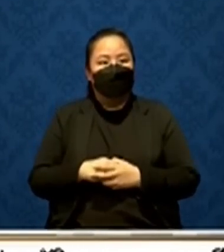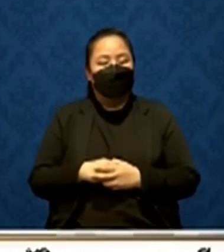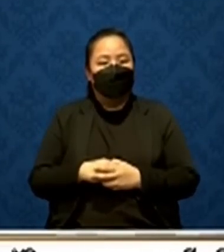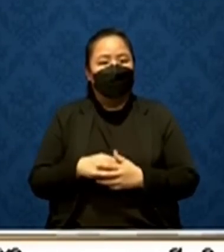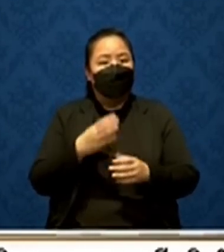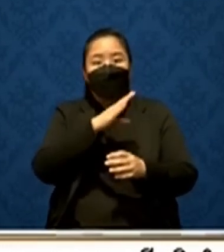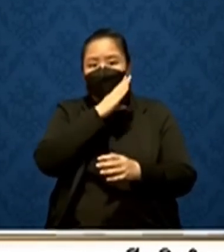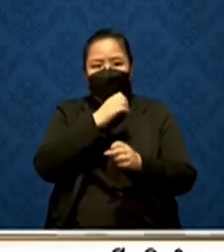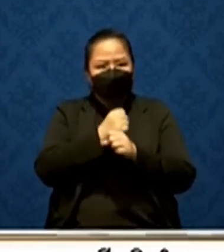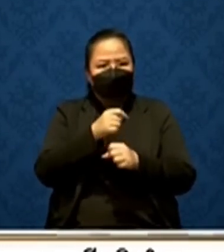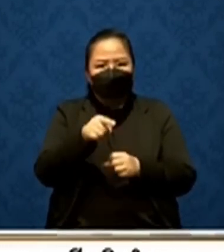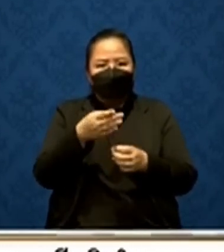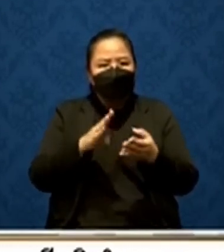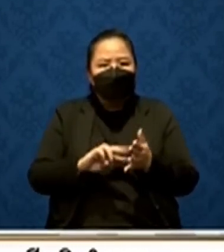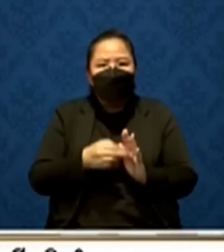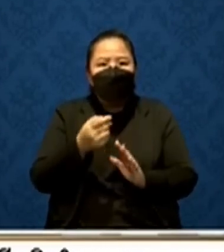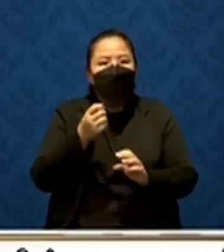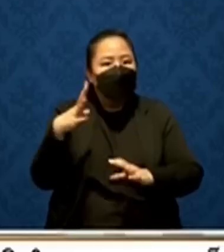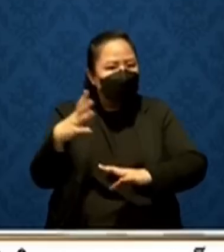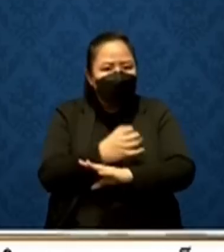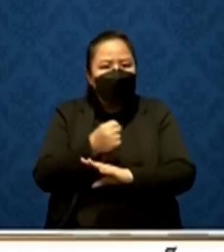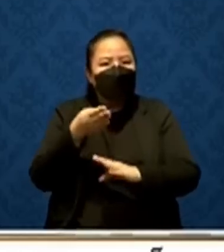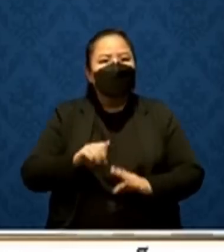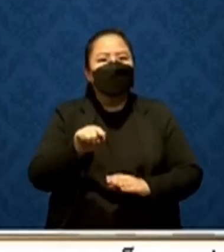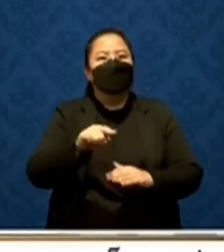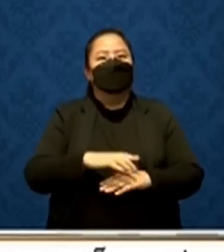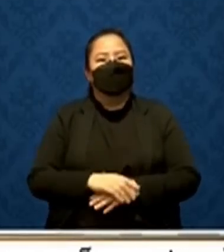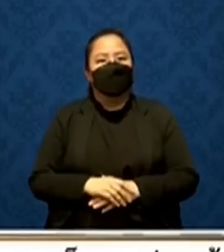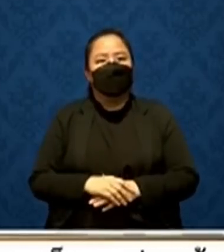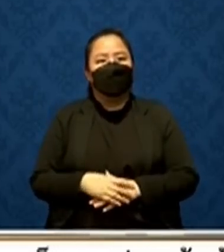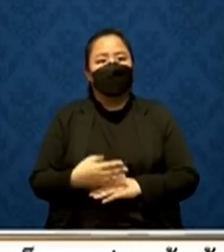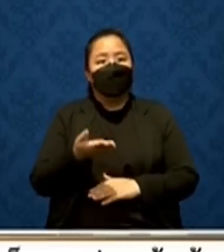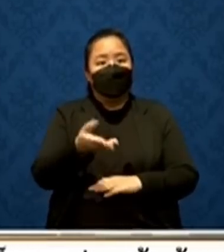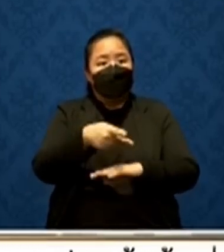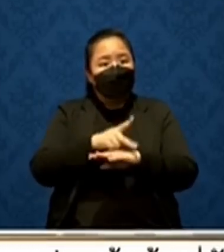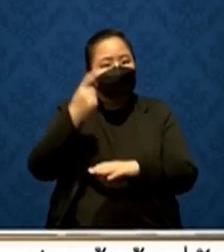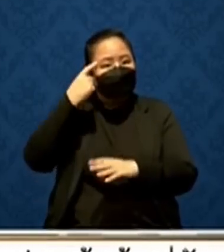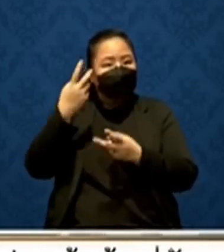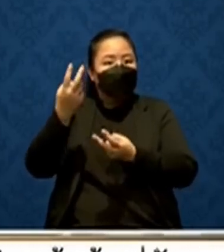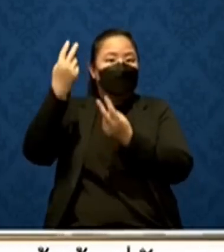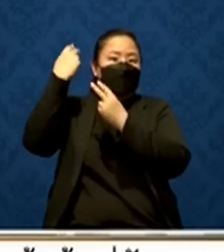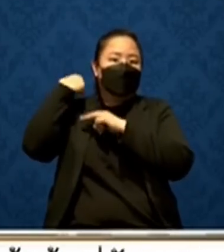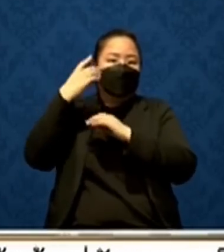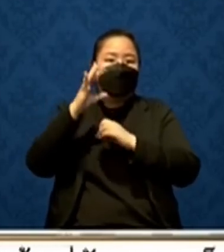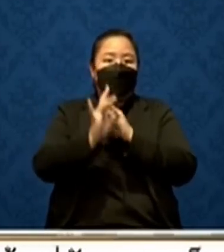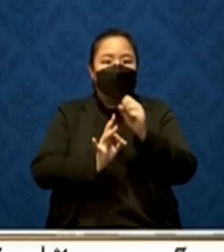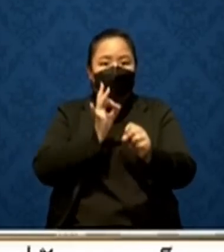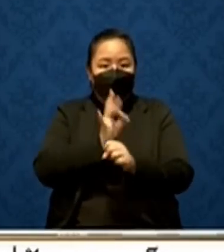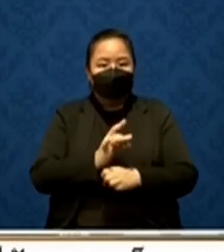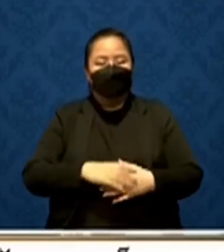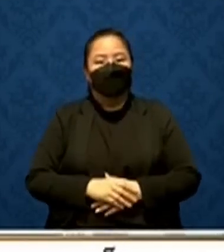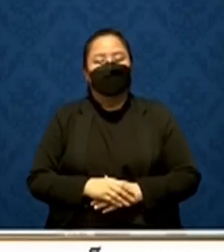อยู่เลขอะไรครับทั้งนั้นครับที่คือการใช้อำนาจเท่านั้นครับเค้าทำประธานนึกย้อนไป 8ปีที่ผ่านมาเนี่ย